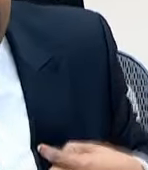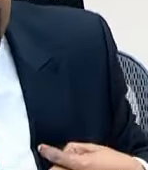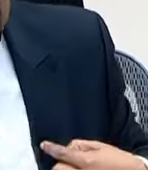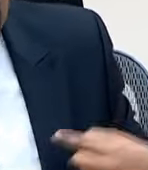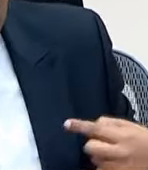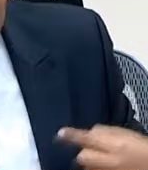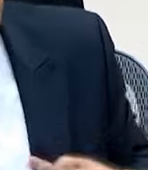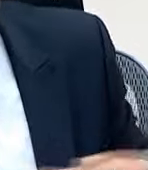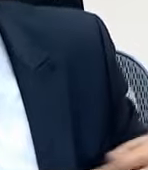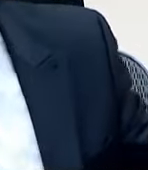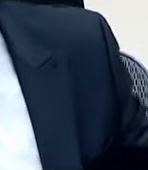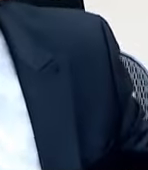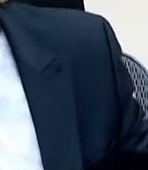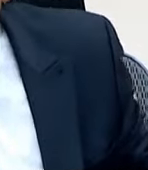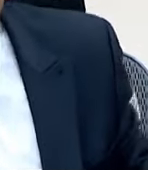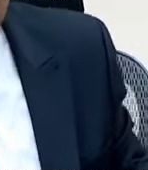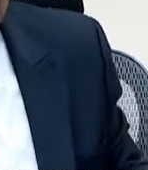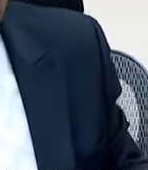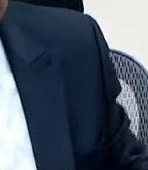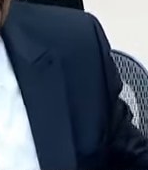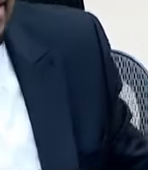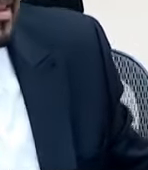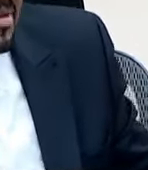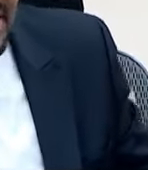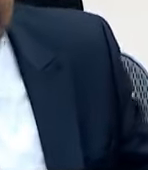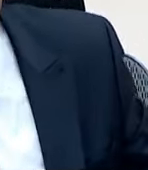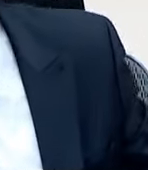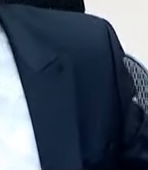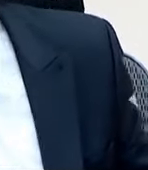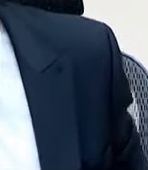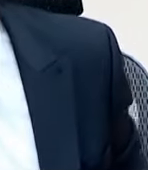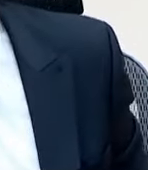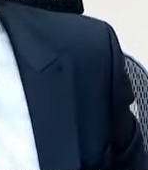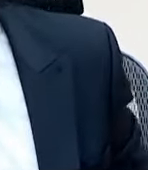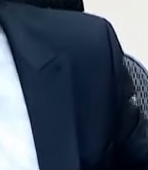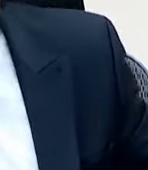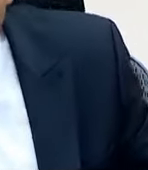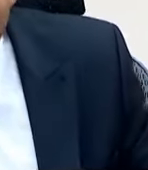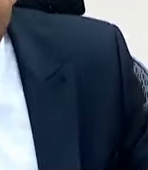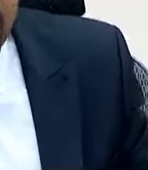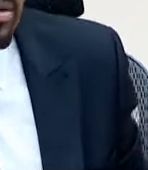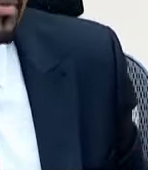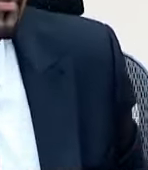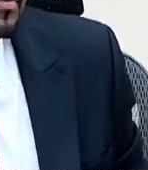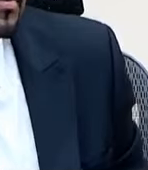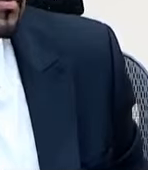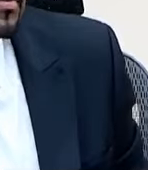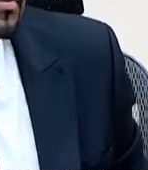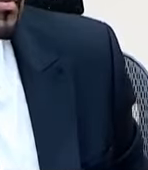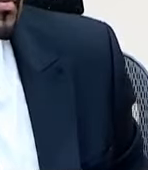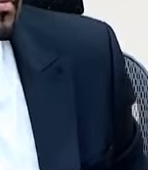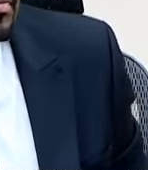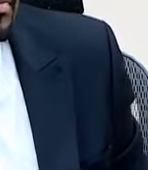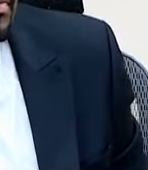እኛ እንኳን የምንመረጥ ሰዎች የማናደርገውን 7-9 ሰዓት ቆሞ ሌሊት አልገባም ብሎ